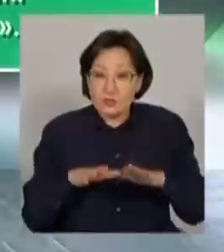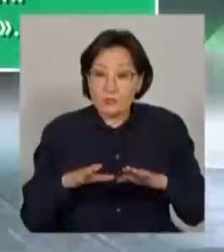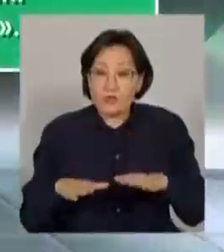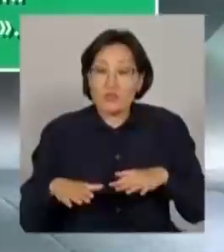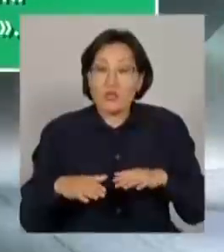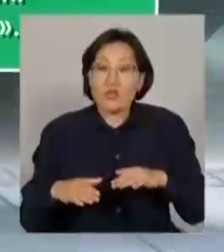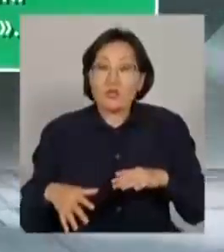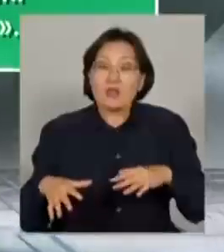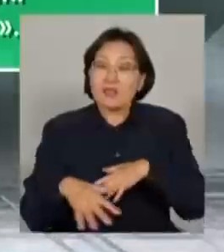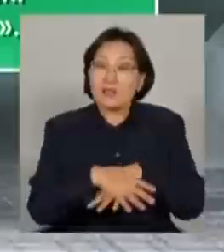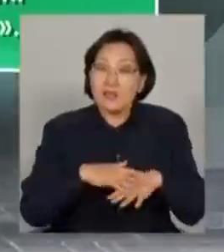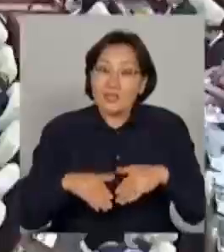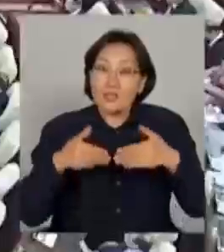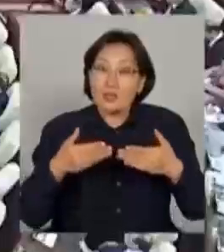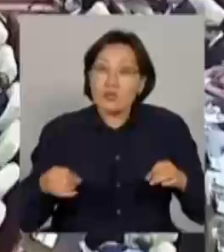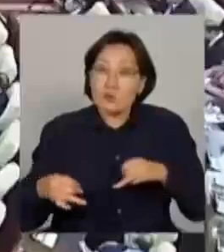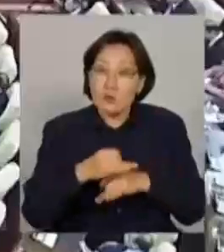референдум арқылы қабылдауымыз қажет.